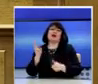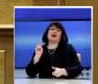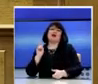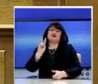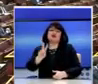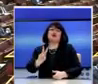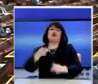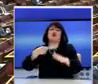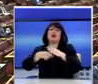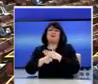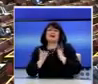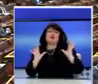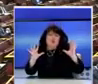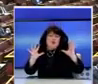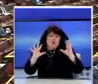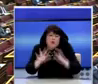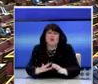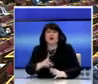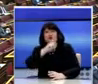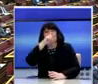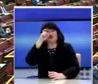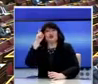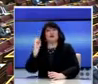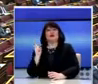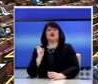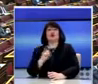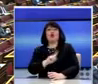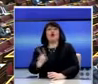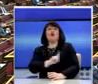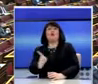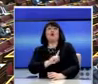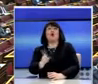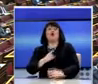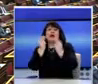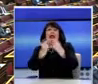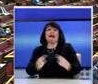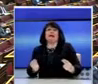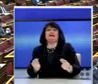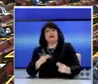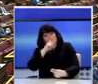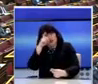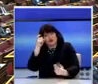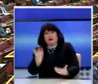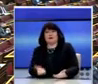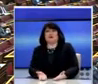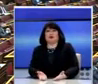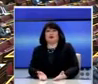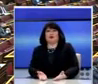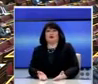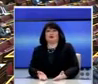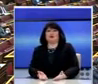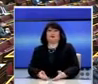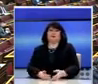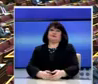μαζικής μεταφοράς. Τόσο δύσκολο είναι να αραιωθούν δρομολόγια, να βρεθούν λύσεις.